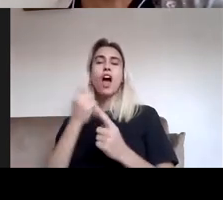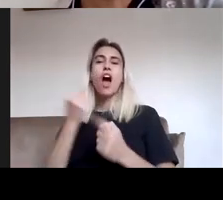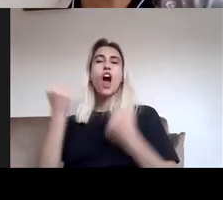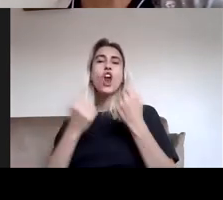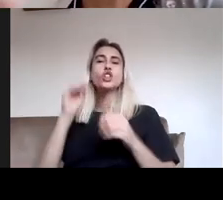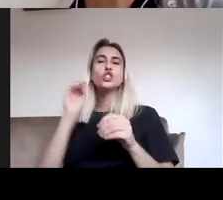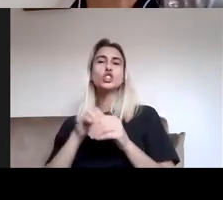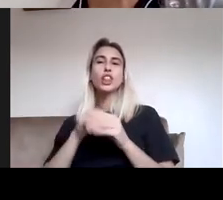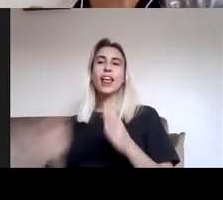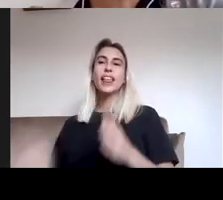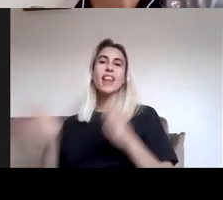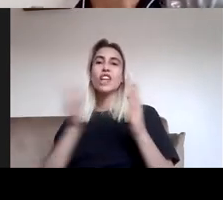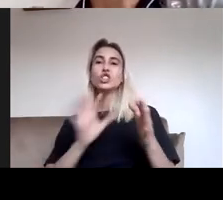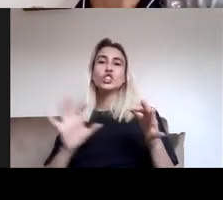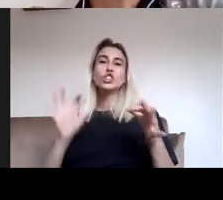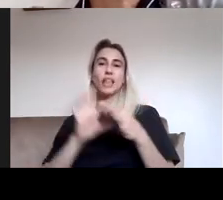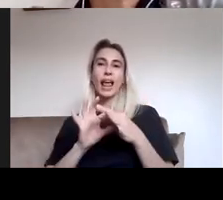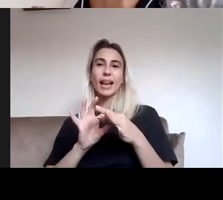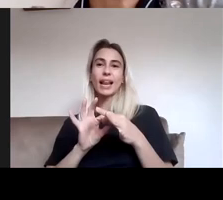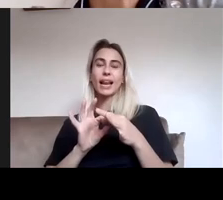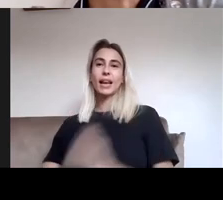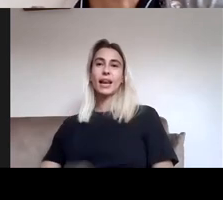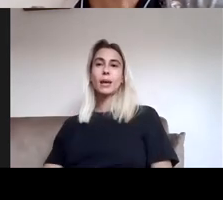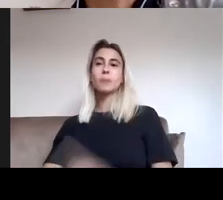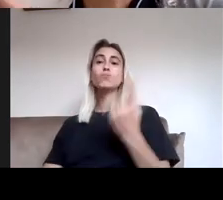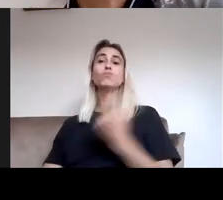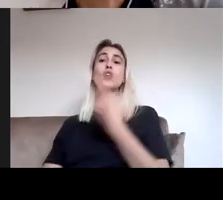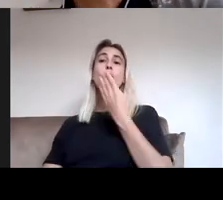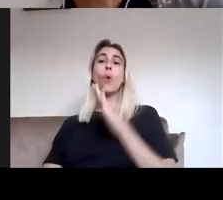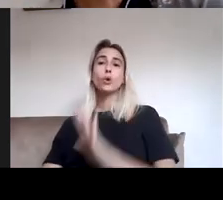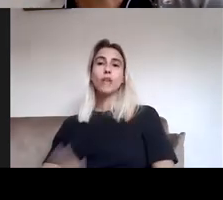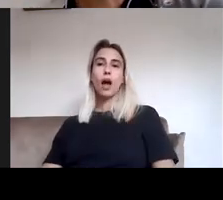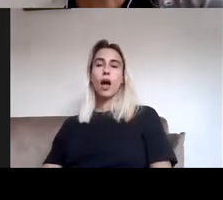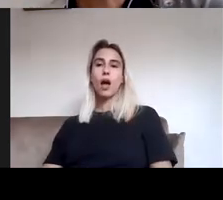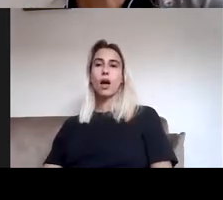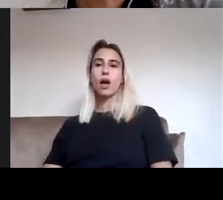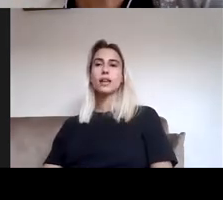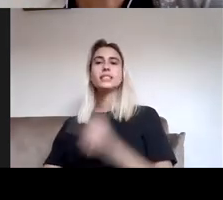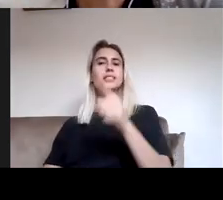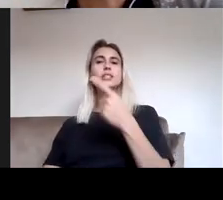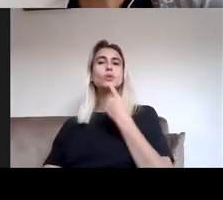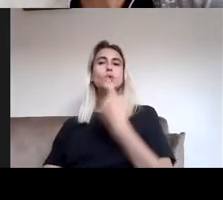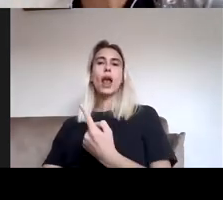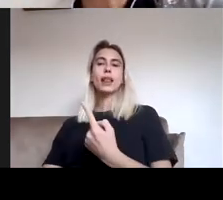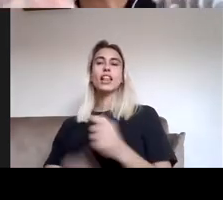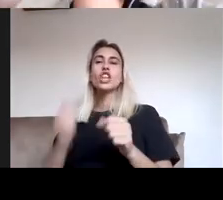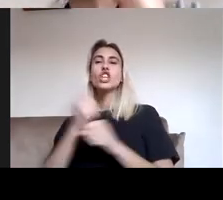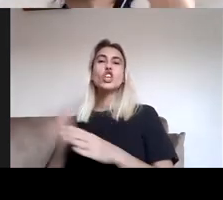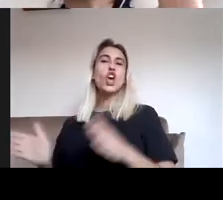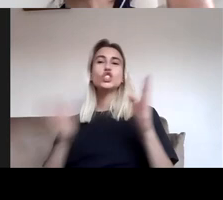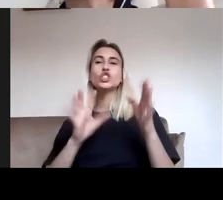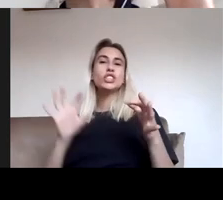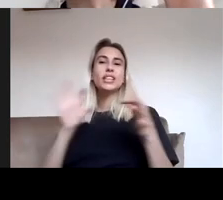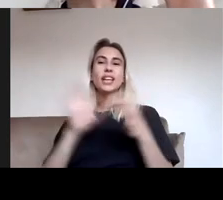içerisinde geçişle ilgili bir şey yoksa siz söyleyin. Geçişle ilgili yani